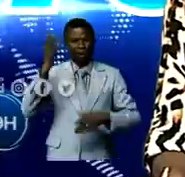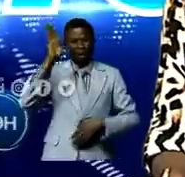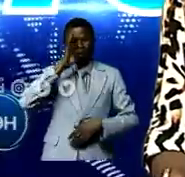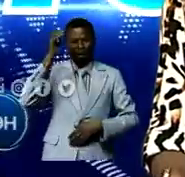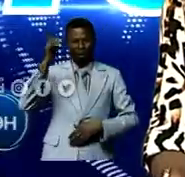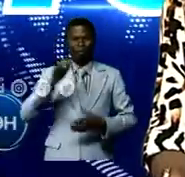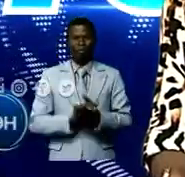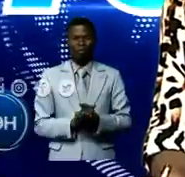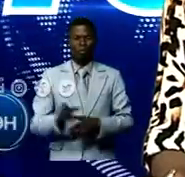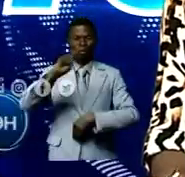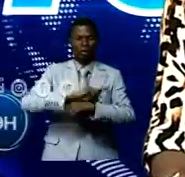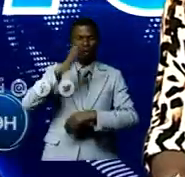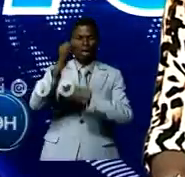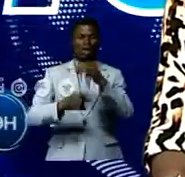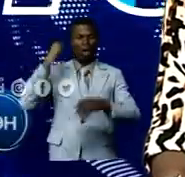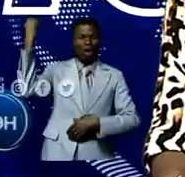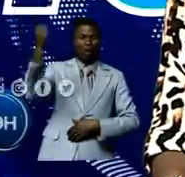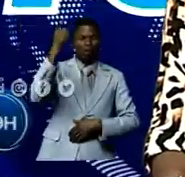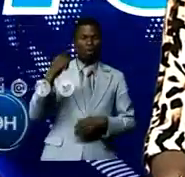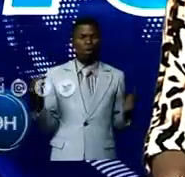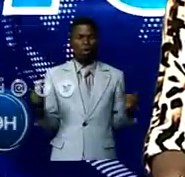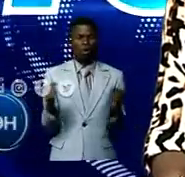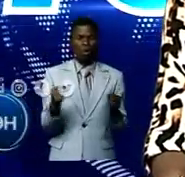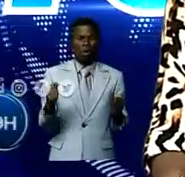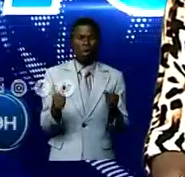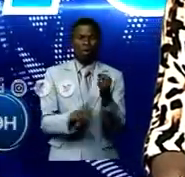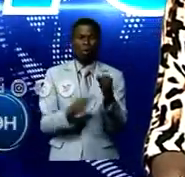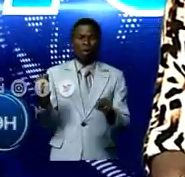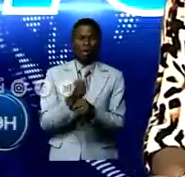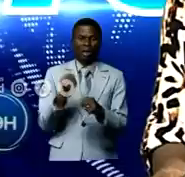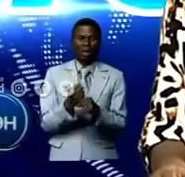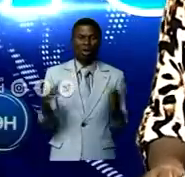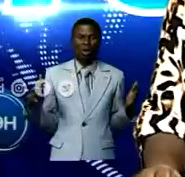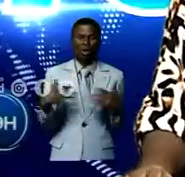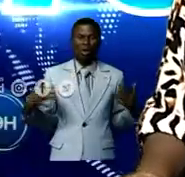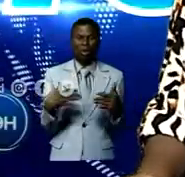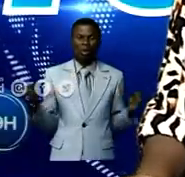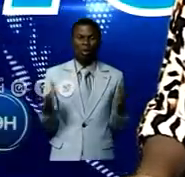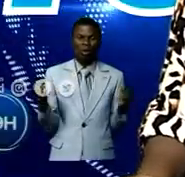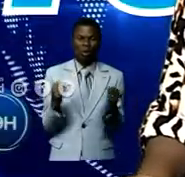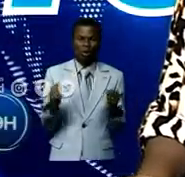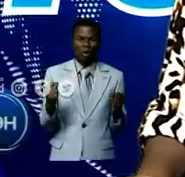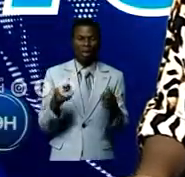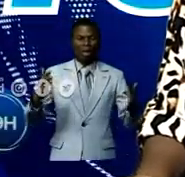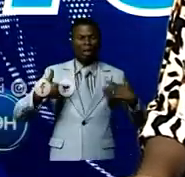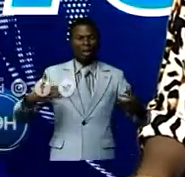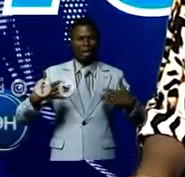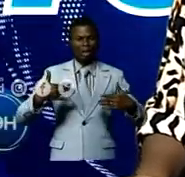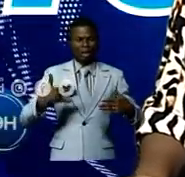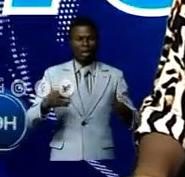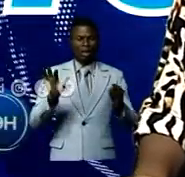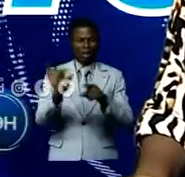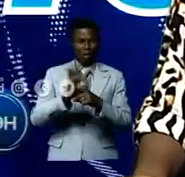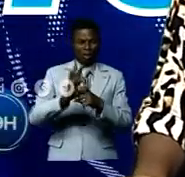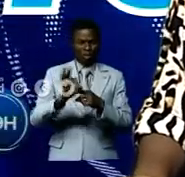En marge de la journée mondiale du froid, les acteurs de la réfrigération et la climatisation se sont retrouvés